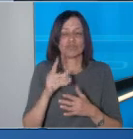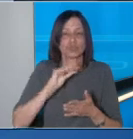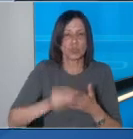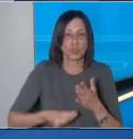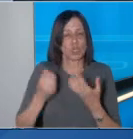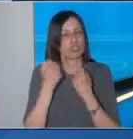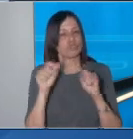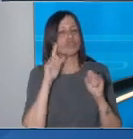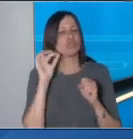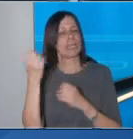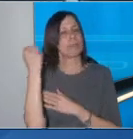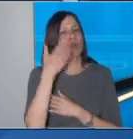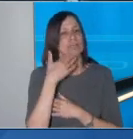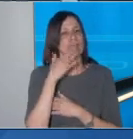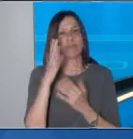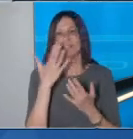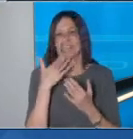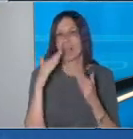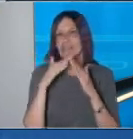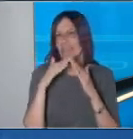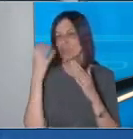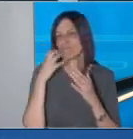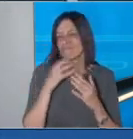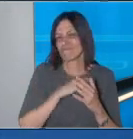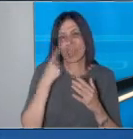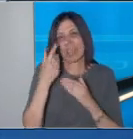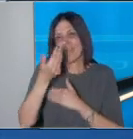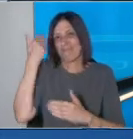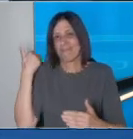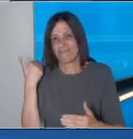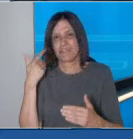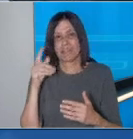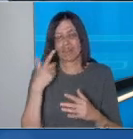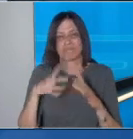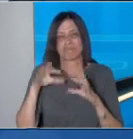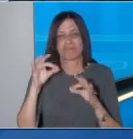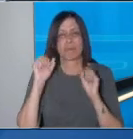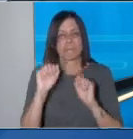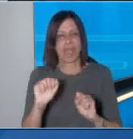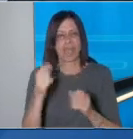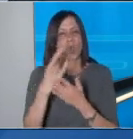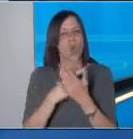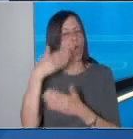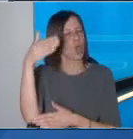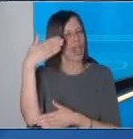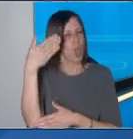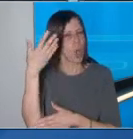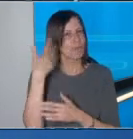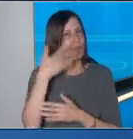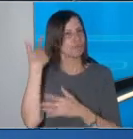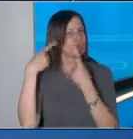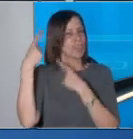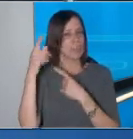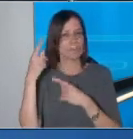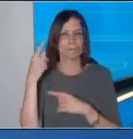ישראל, האם ישראל ביתנו לא ידע את הדברים האלה כשהצביע בעד חוק הלאום לפני כמה שנים? בינתיים ליברמן מרים את הכפפה,